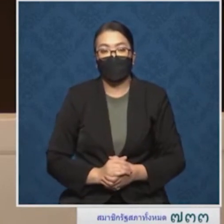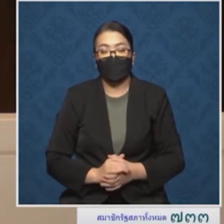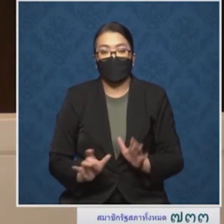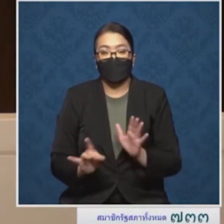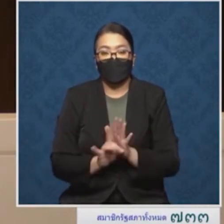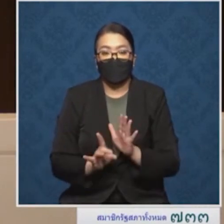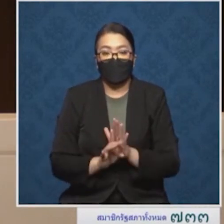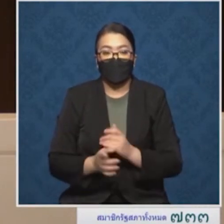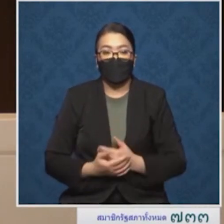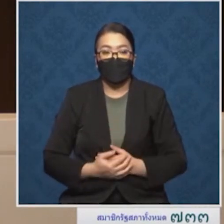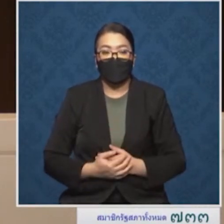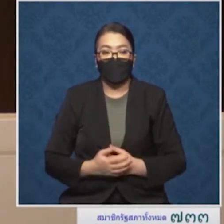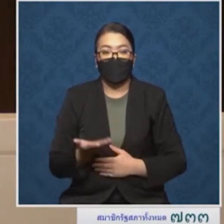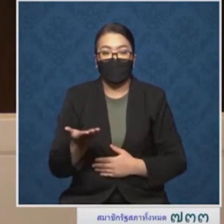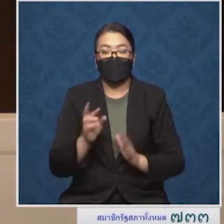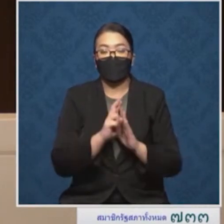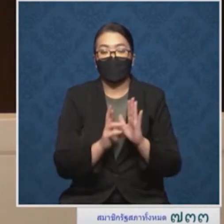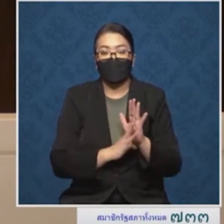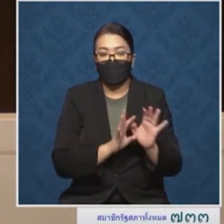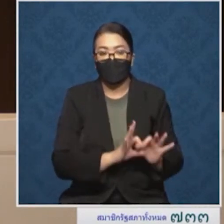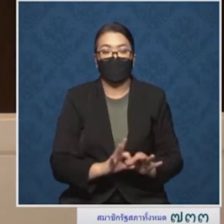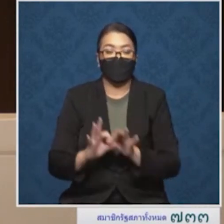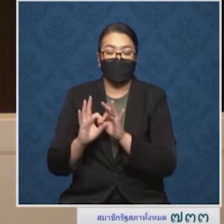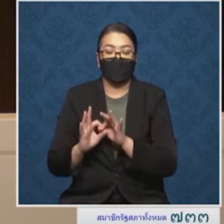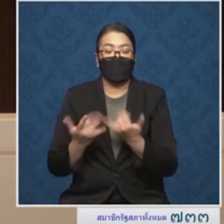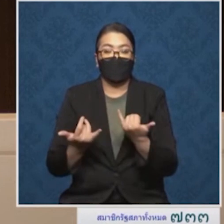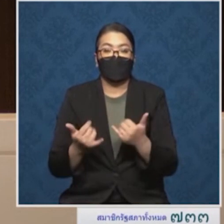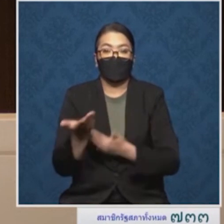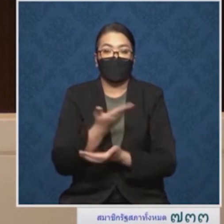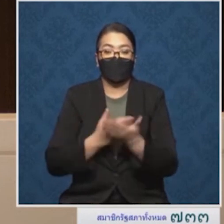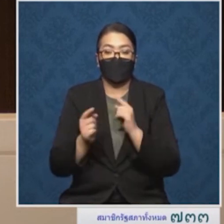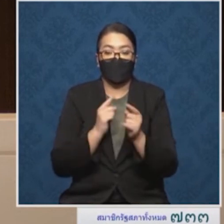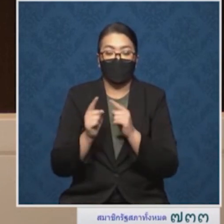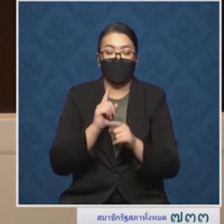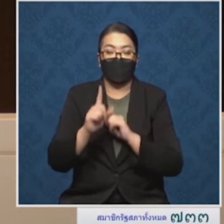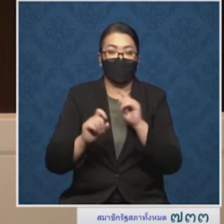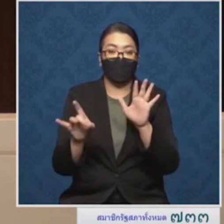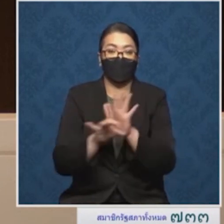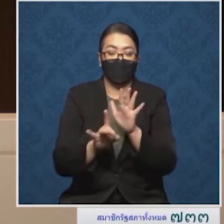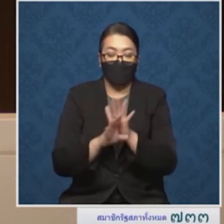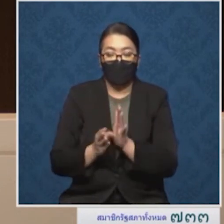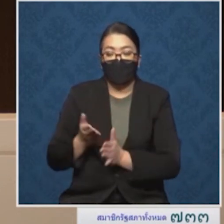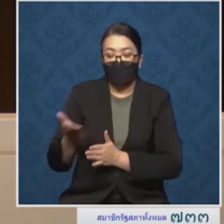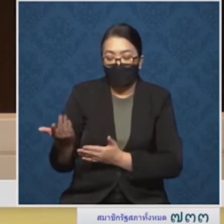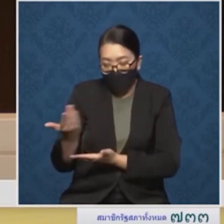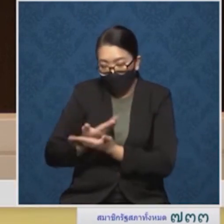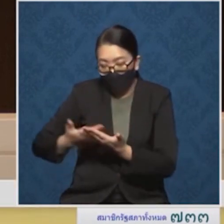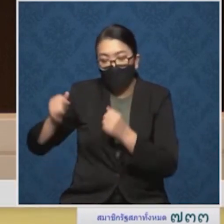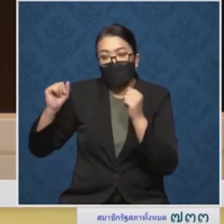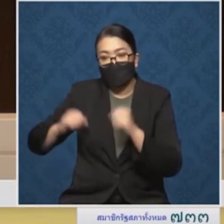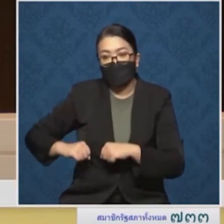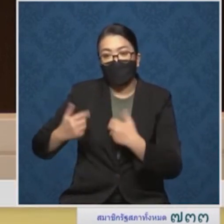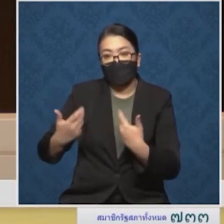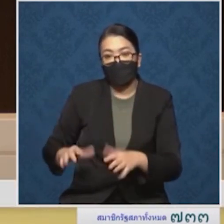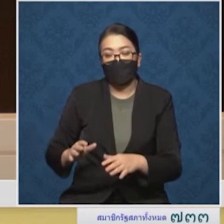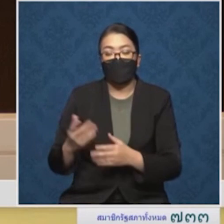ุท้ายเพื่อเราเข้าสู่ระเบิดประทั์ครับว่า ที่ท่านสุดจนถามนั้นก็ได้หารือยไม